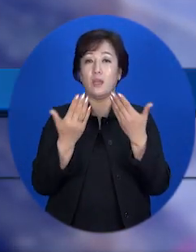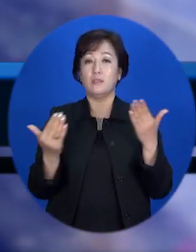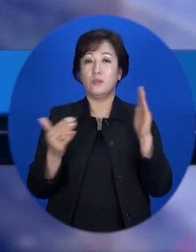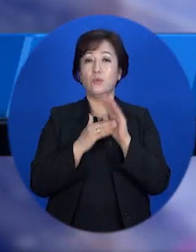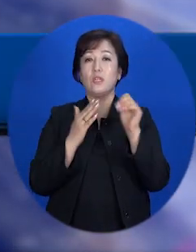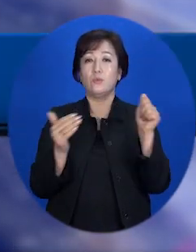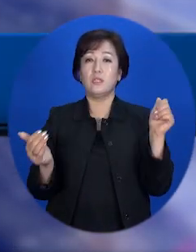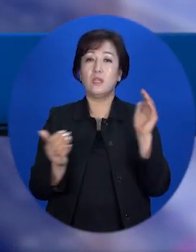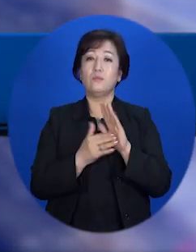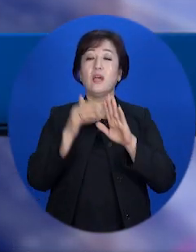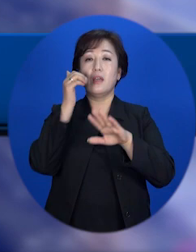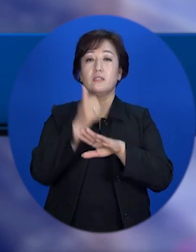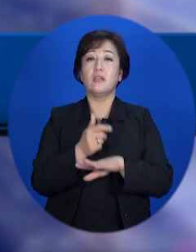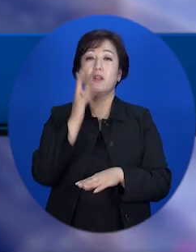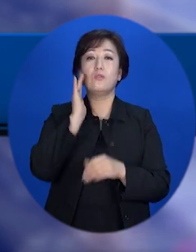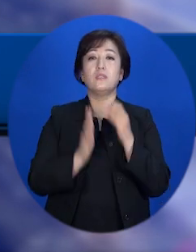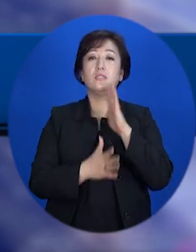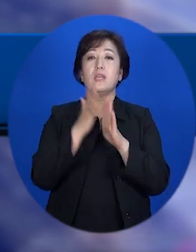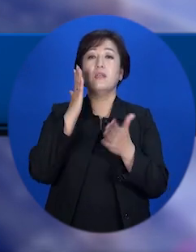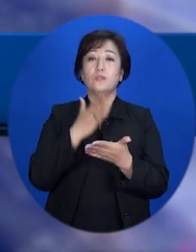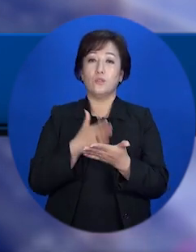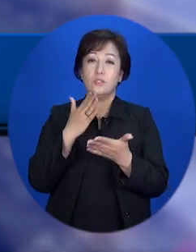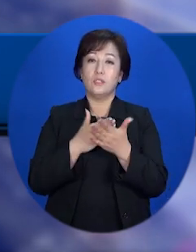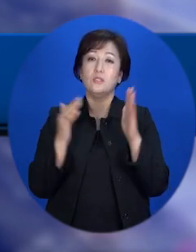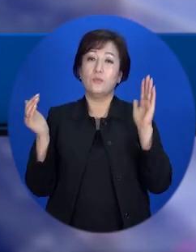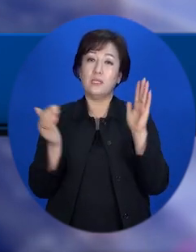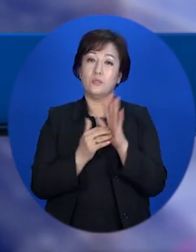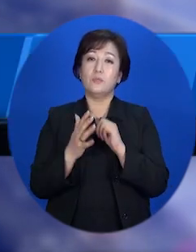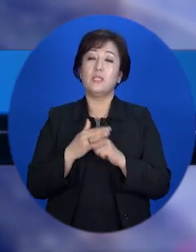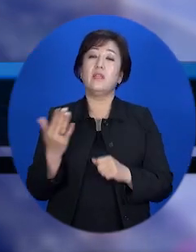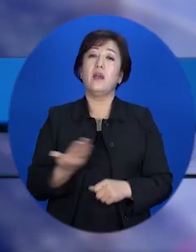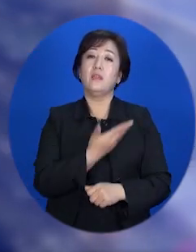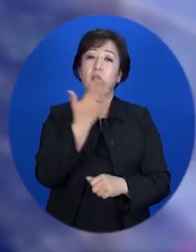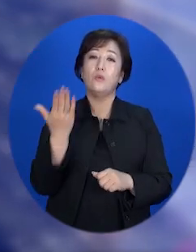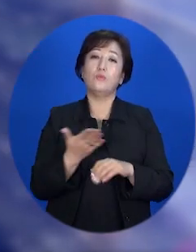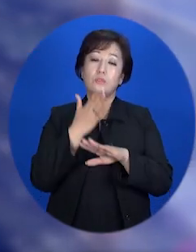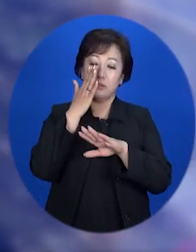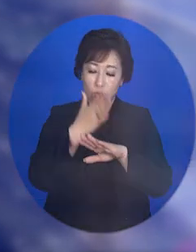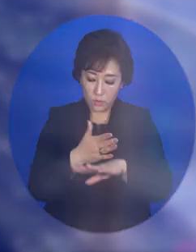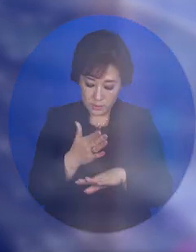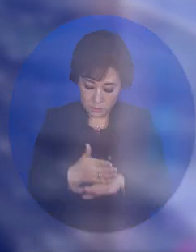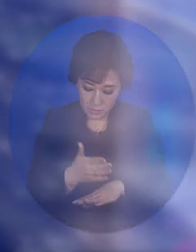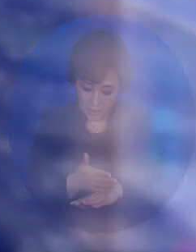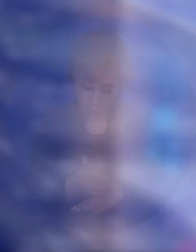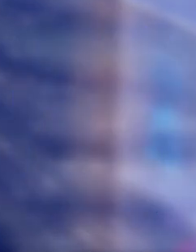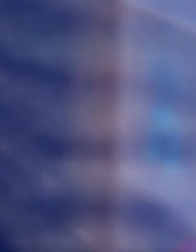이상으로 울산 시정 뉴스 마칩니다. 시청해주신 여러분 고맙습니다.